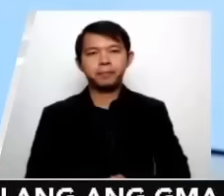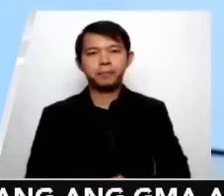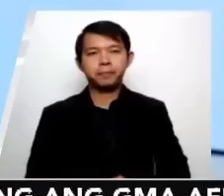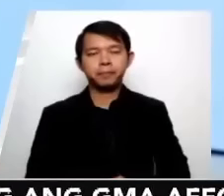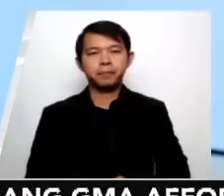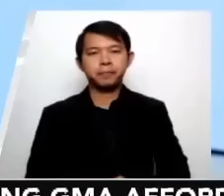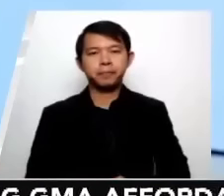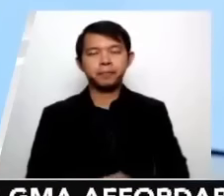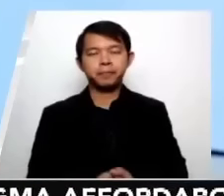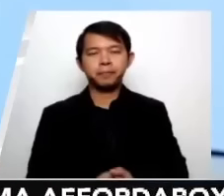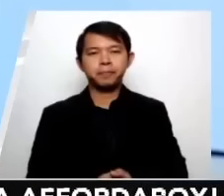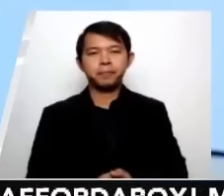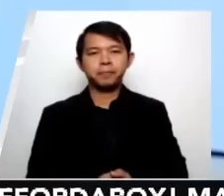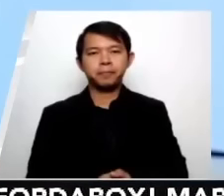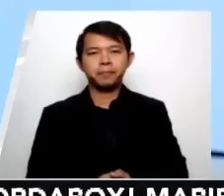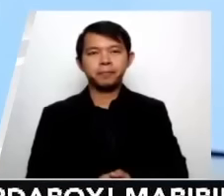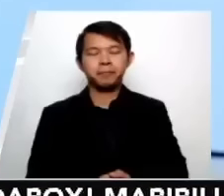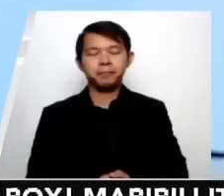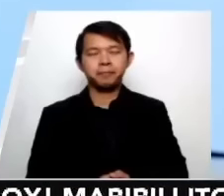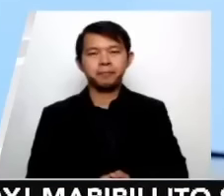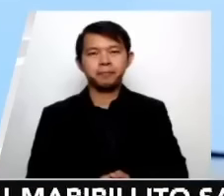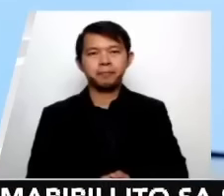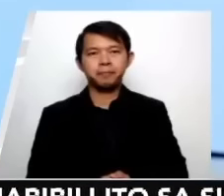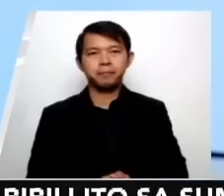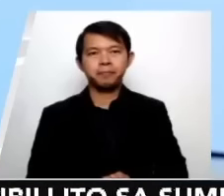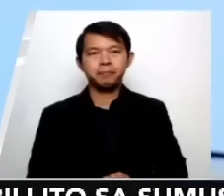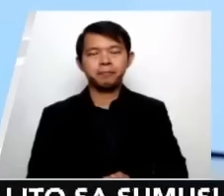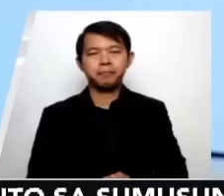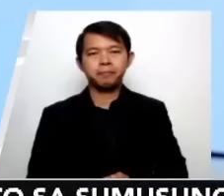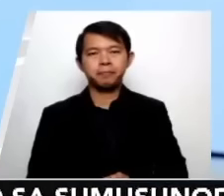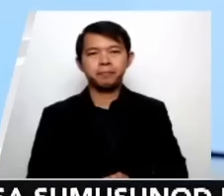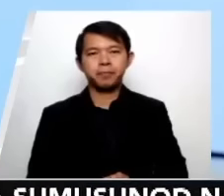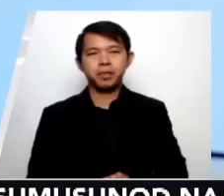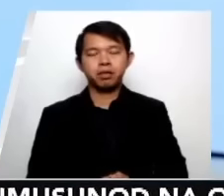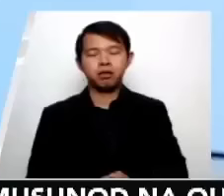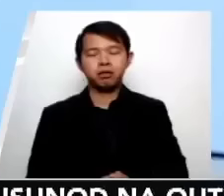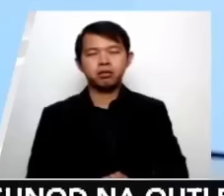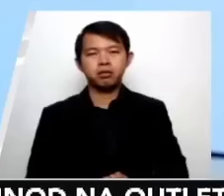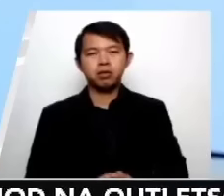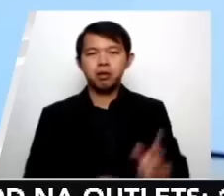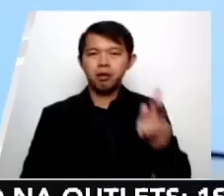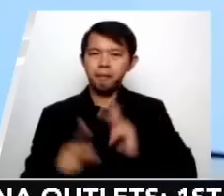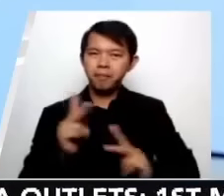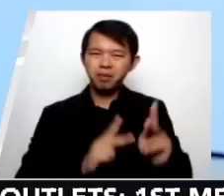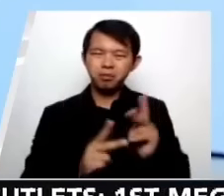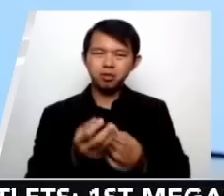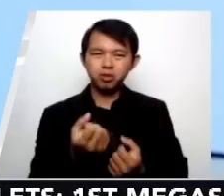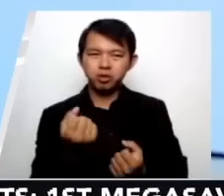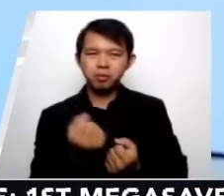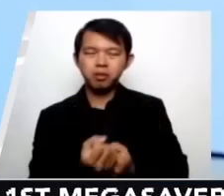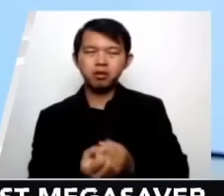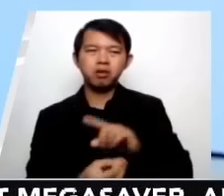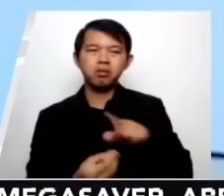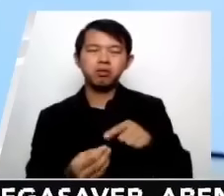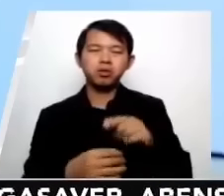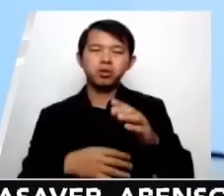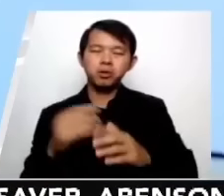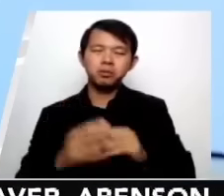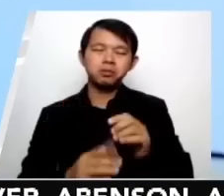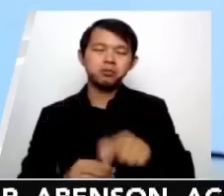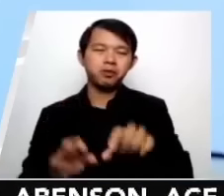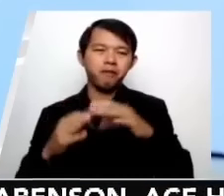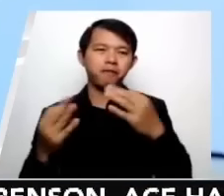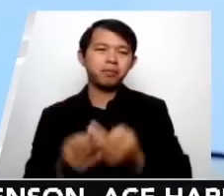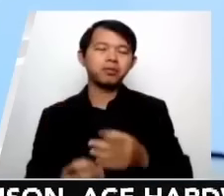Bumuhos ang pakikiramay sa pamilya ng multi-awarded actress na si Jacqueline Jose. Kinumpirma naman ng anak niyang si Andy Eigenman